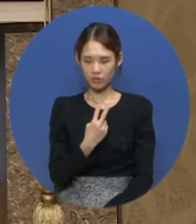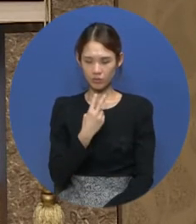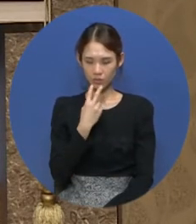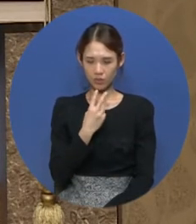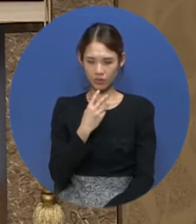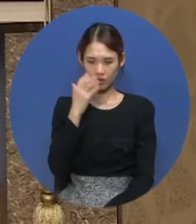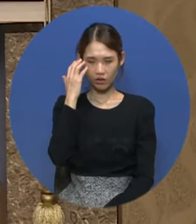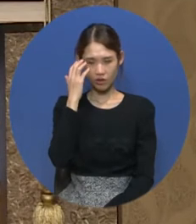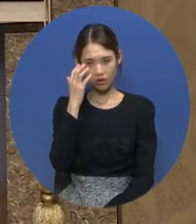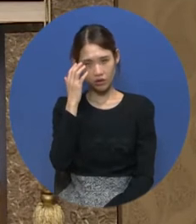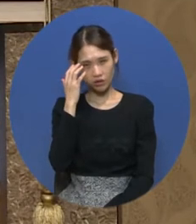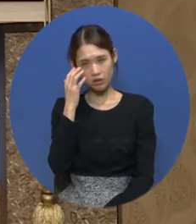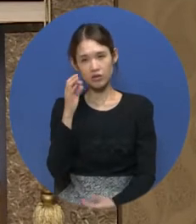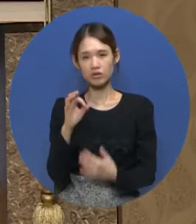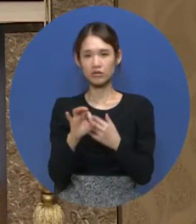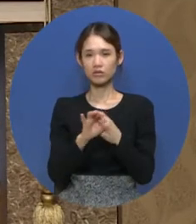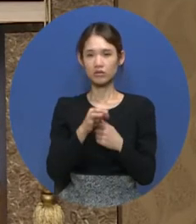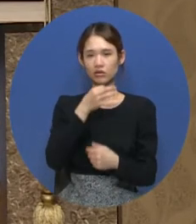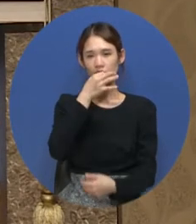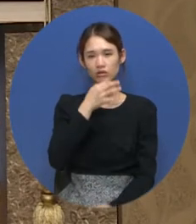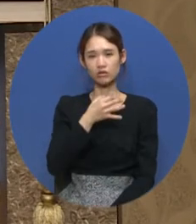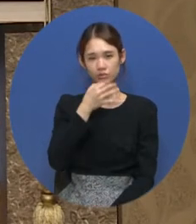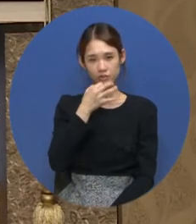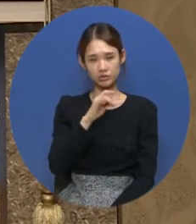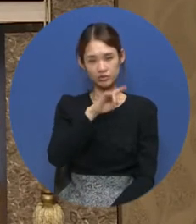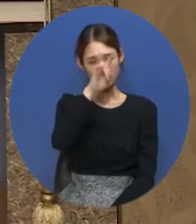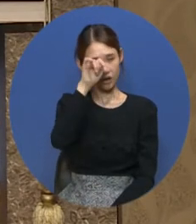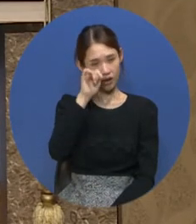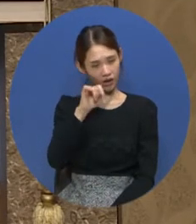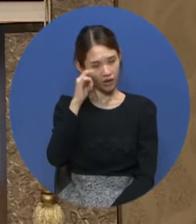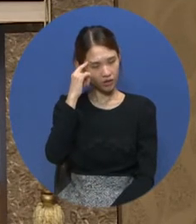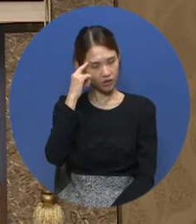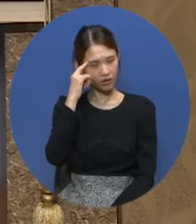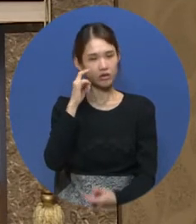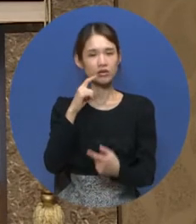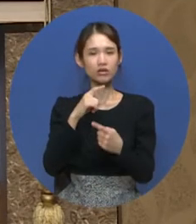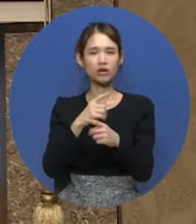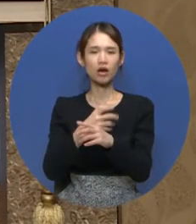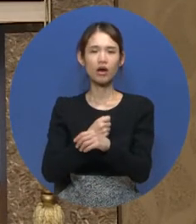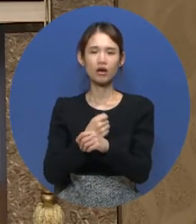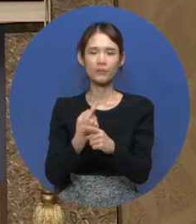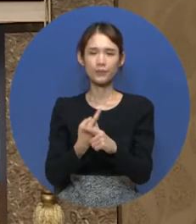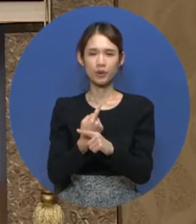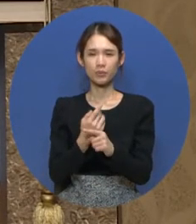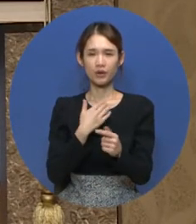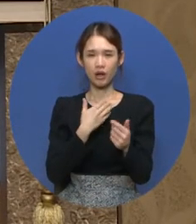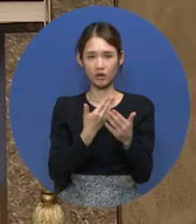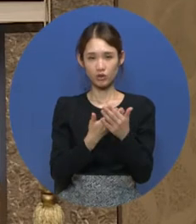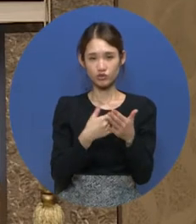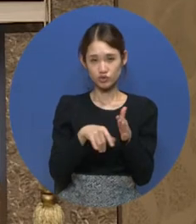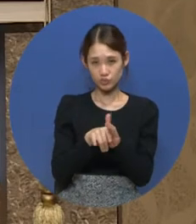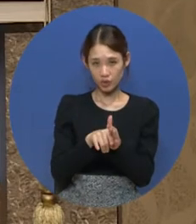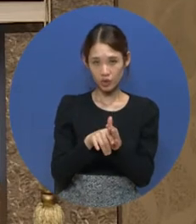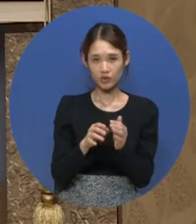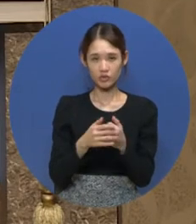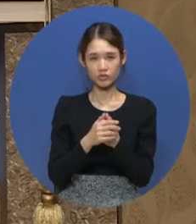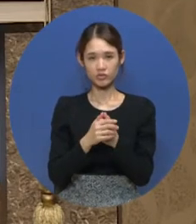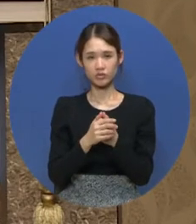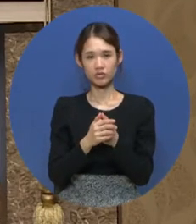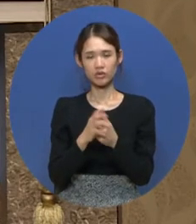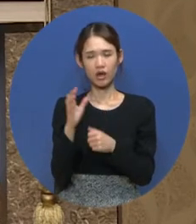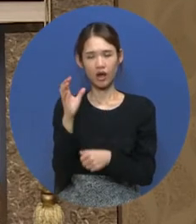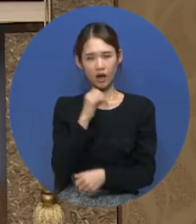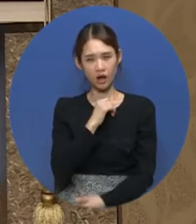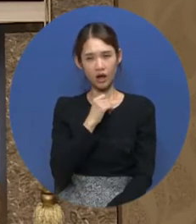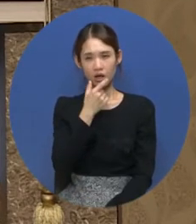호흡이 곤란 얼만큼 힘든 건가 라는 것에 대한 인식에 대한 부분을 가질 때에 부분들이 아 이런 것은 어